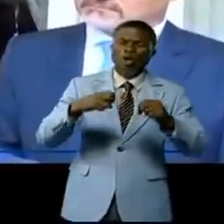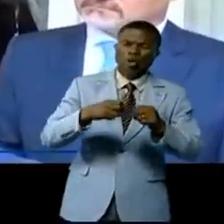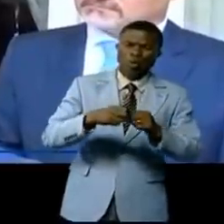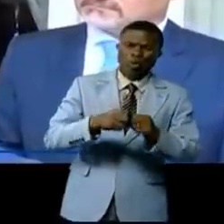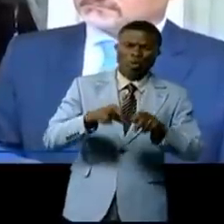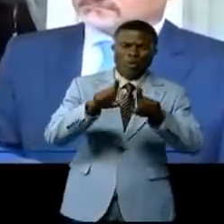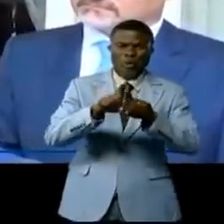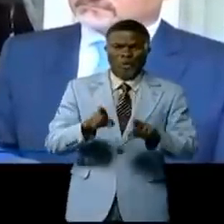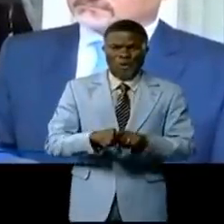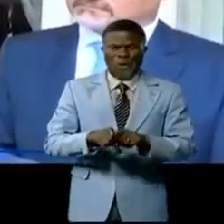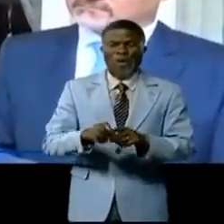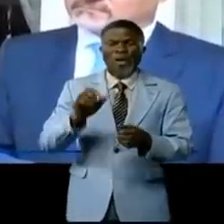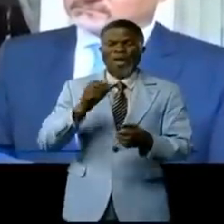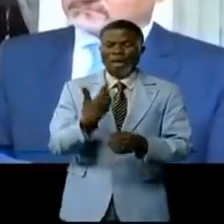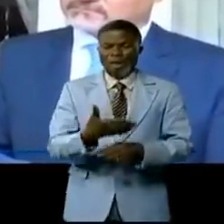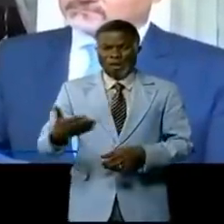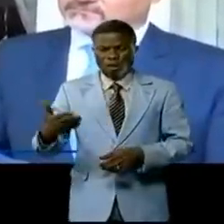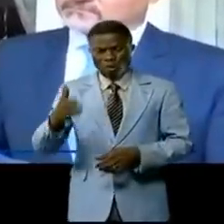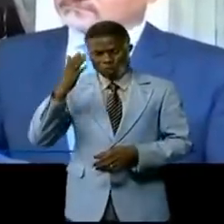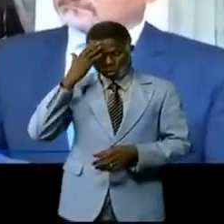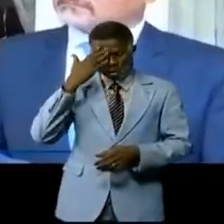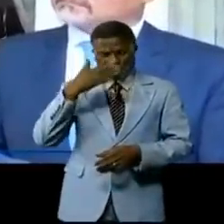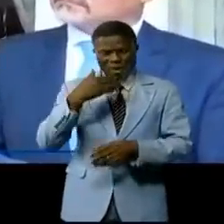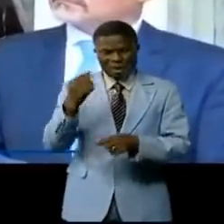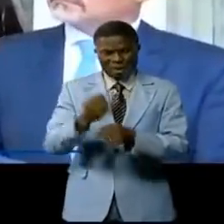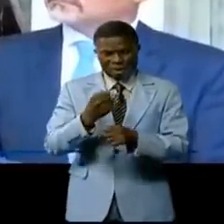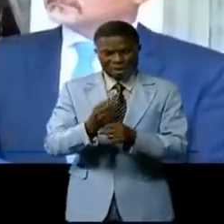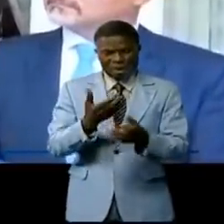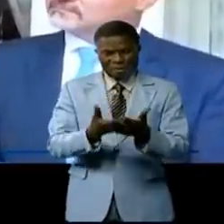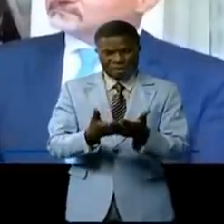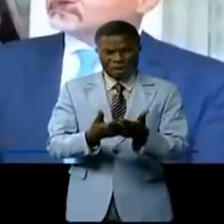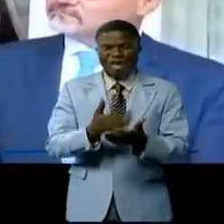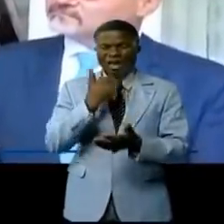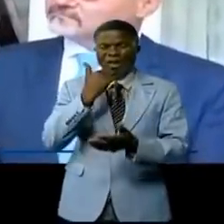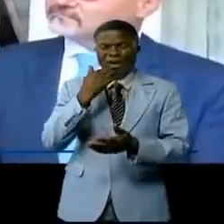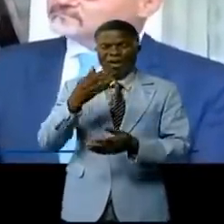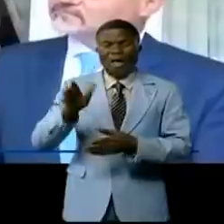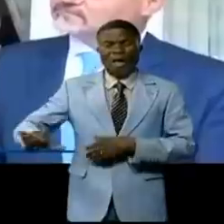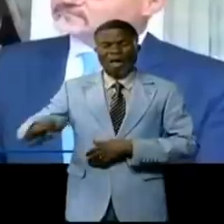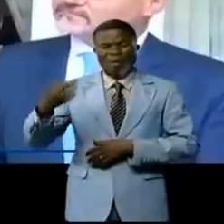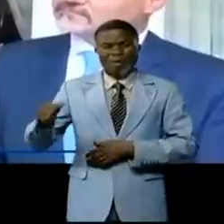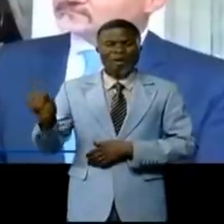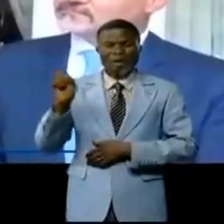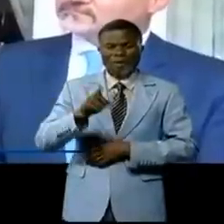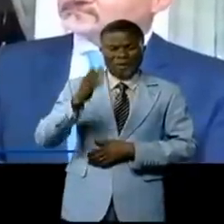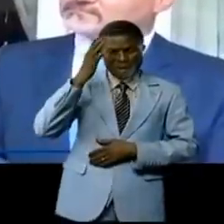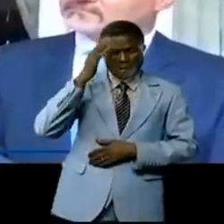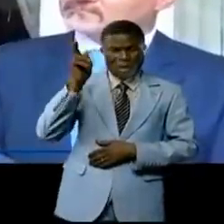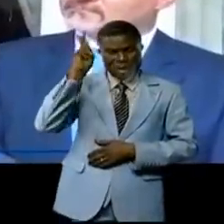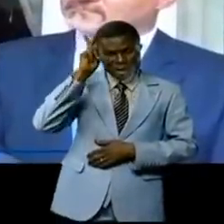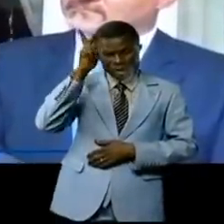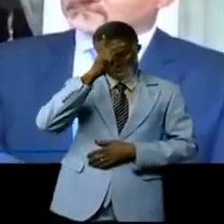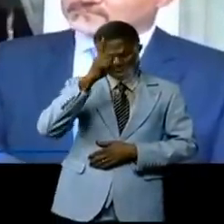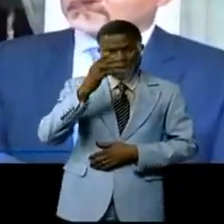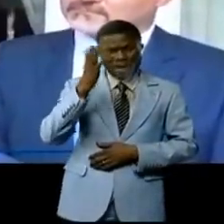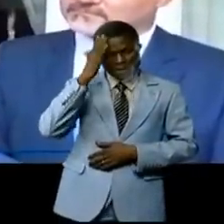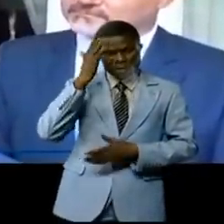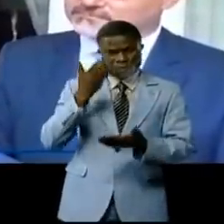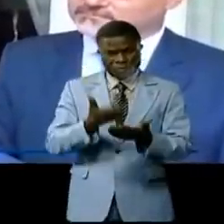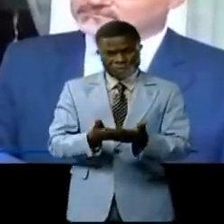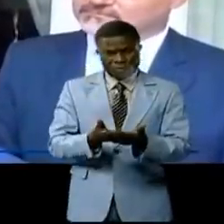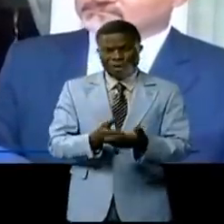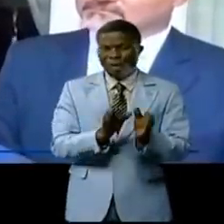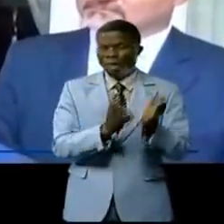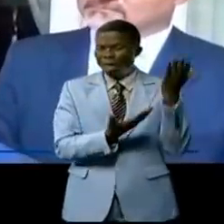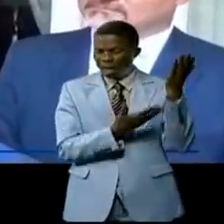ce sont là des secteurs auxquels on pense insuffisamment, qui sont évidents. Lorsqu'on pense Katanga, on pense d'abord aux mines. Les mines, c'est